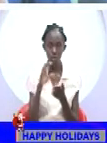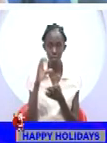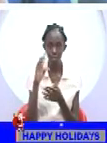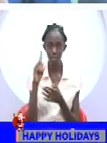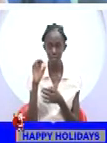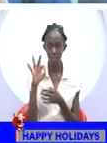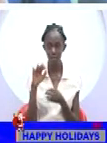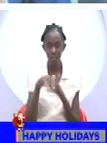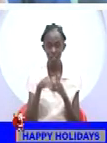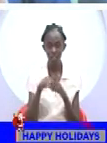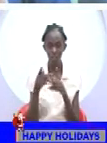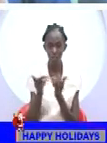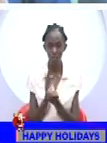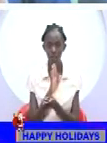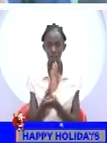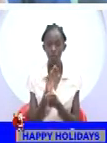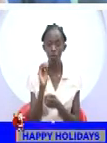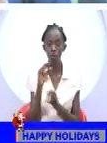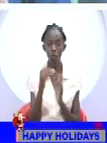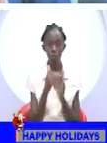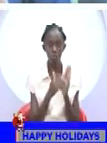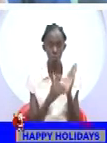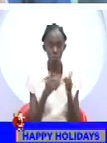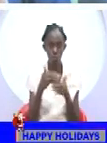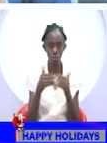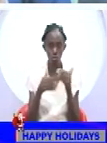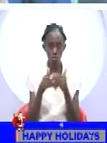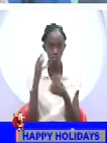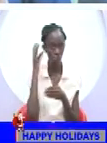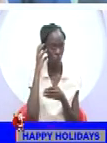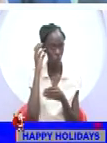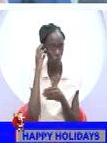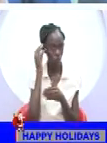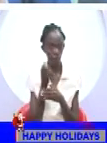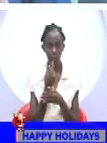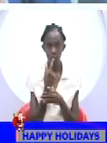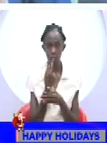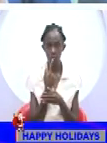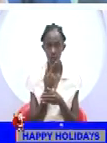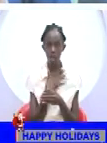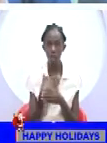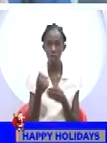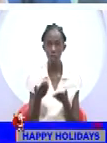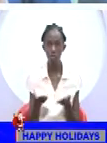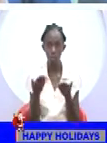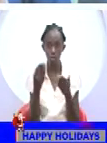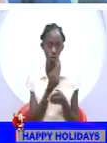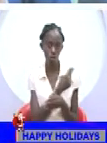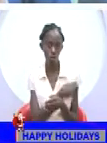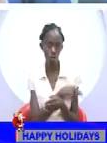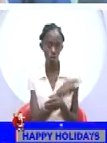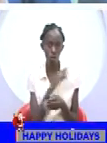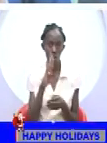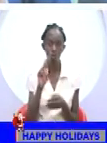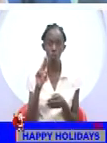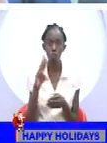eneo bunge lake imeweka mikakati ya kujenga chuo cha mafunzo ya utabibu na kuimarisha zahanati ya Bumala